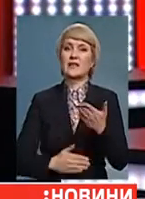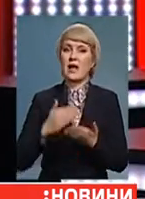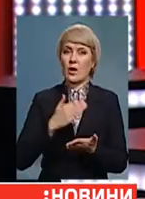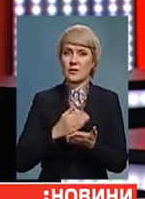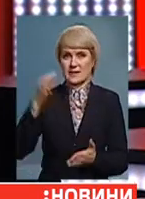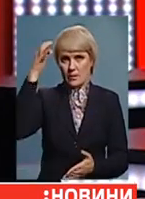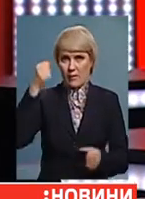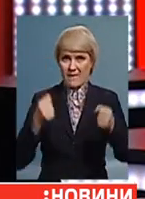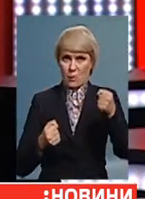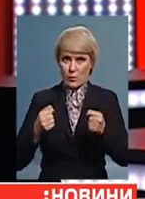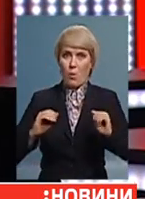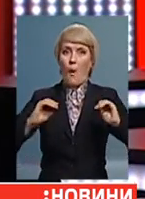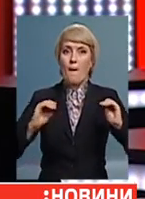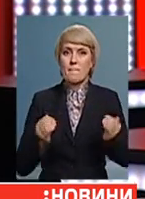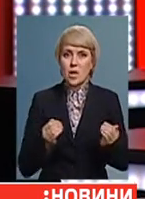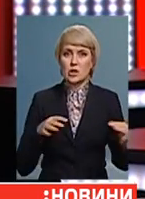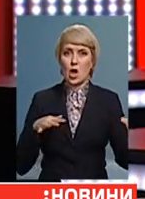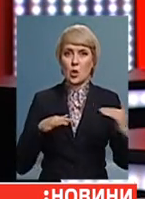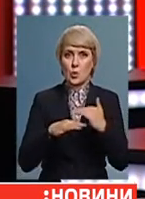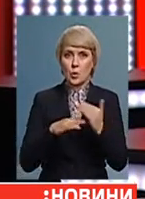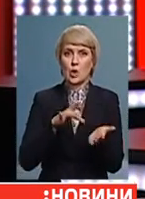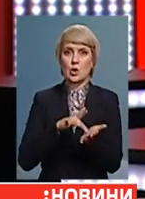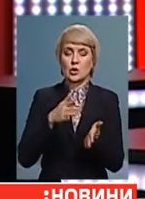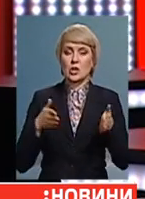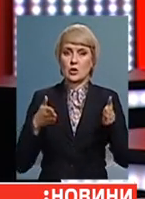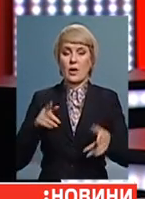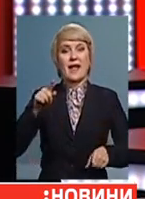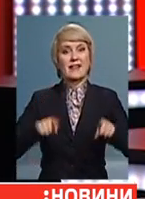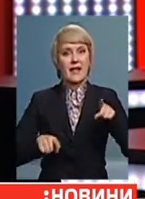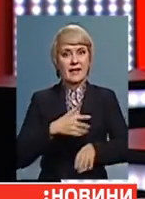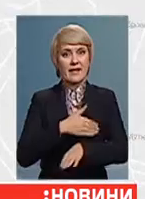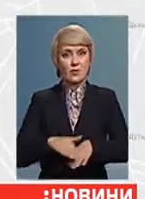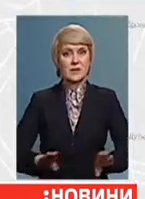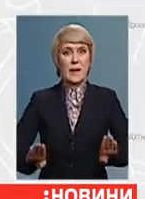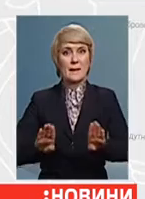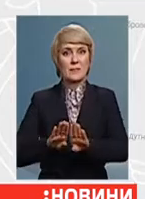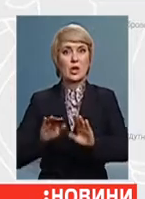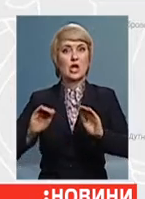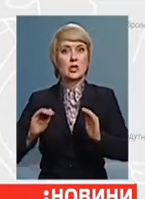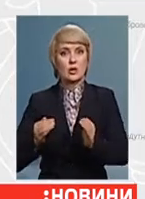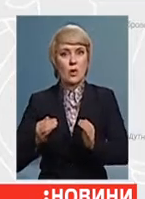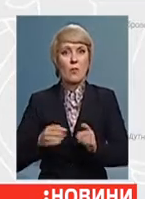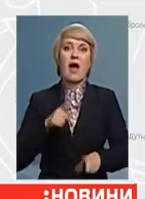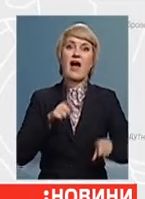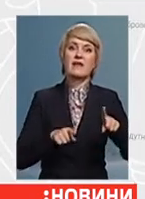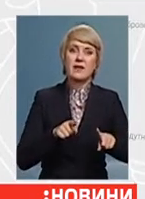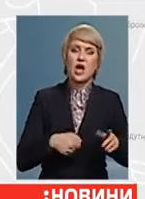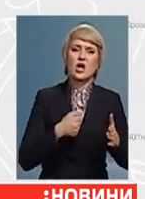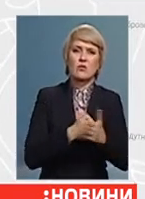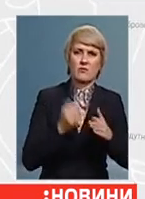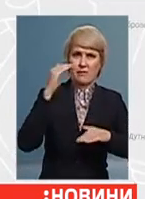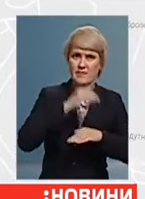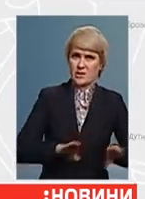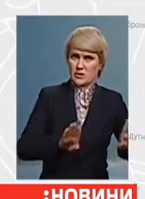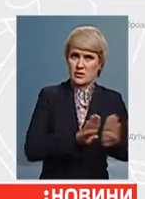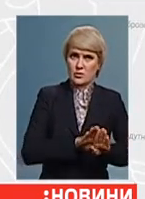водіям про обмеження руху на столичних дорогах. Деякі вулиці перекриють частково, подекуди машини не пропускатимуть аж до закінчення жалобних заходів,